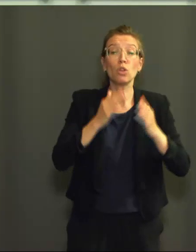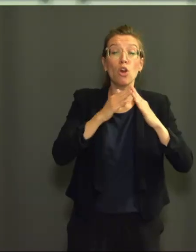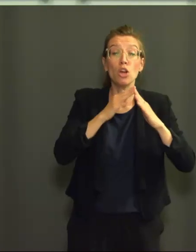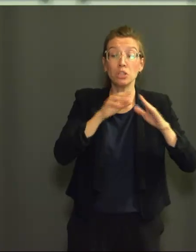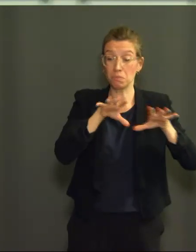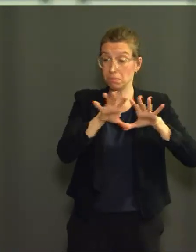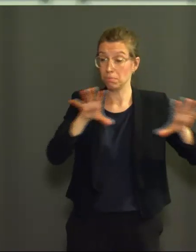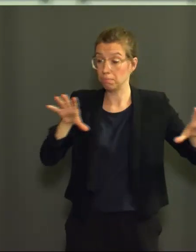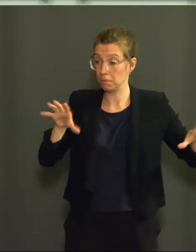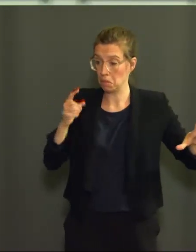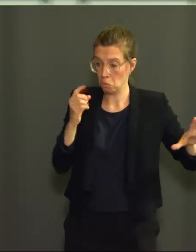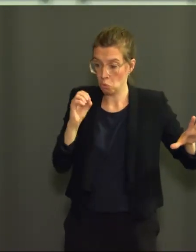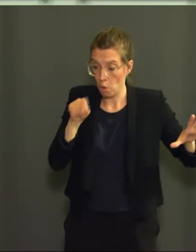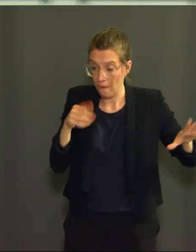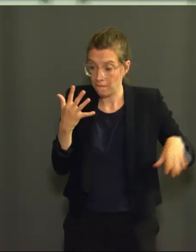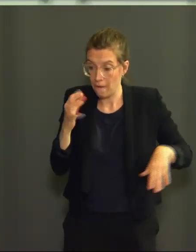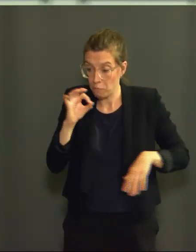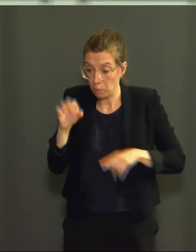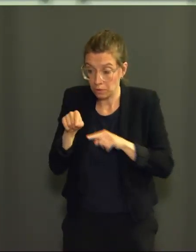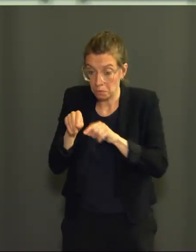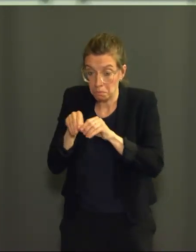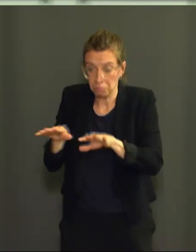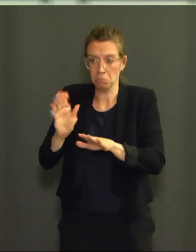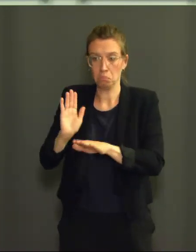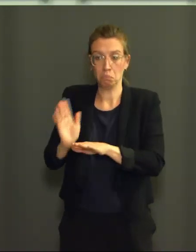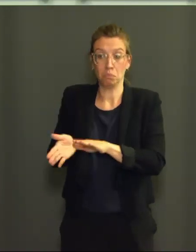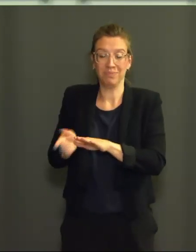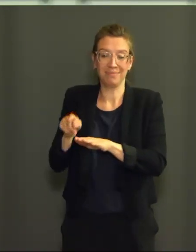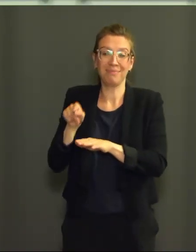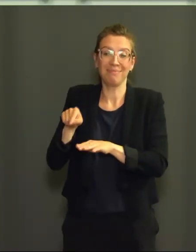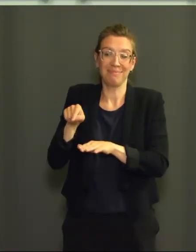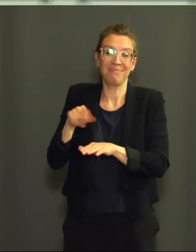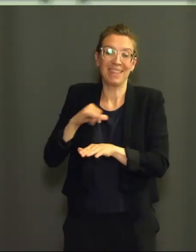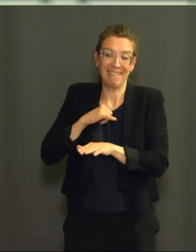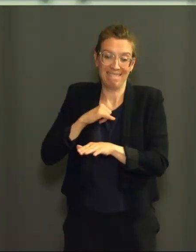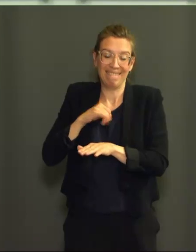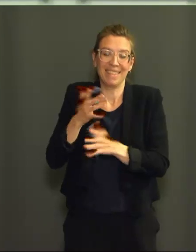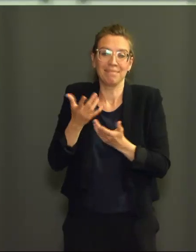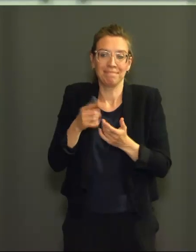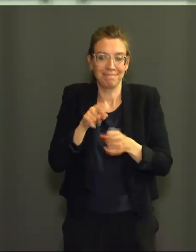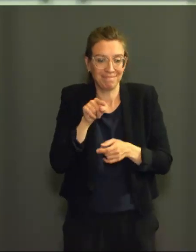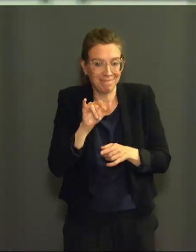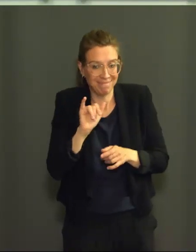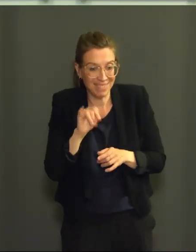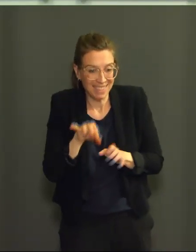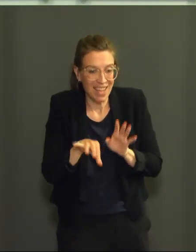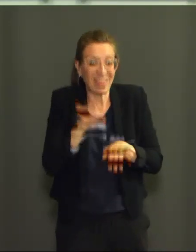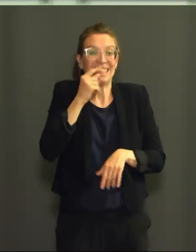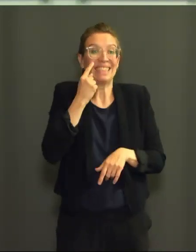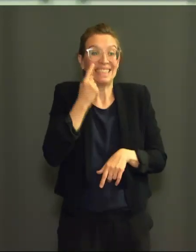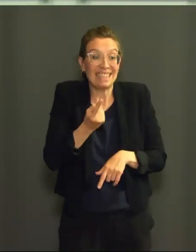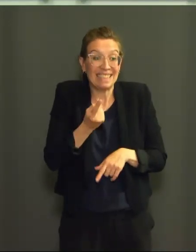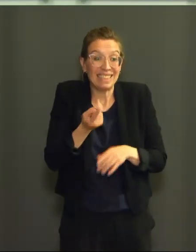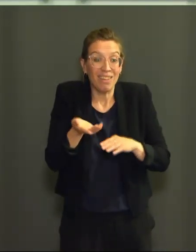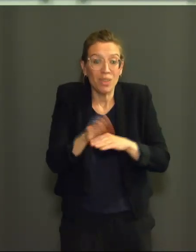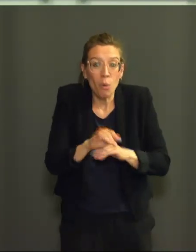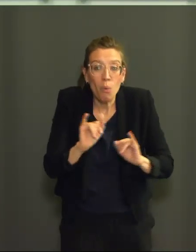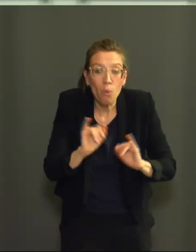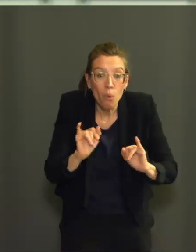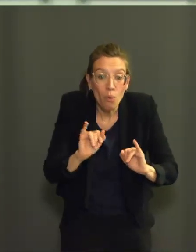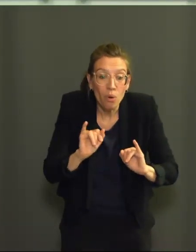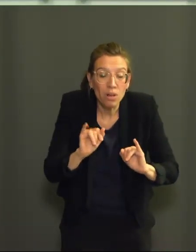overlijdens, ondanks de vaccinatie. Het gaat hier evenwel om mensen van heel hoge leeftijd en vaak met een